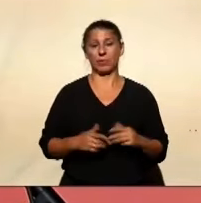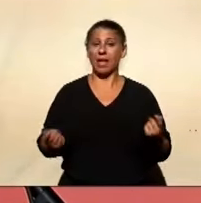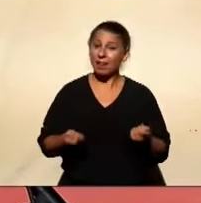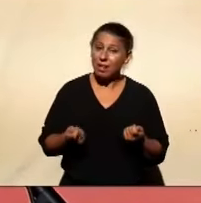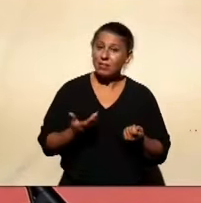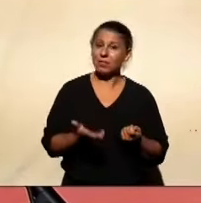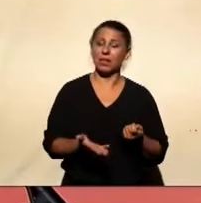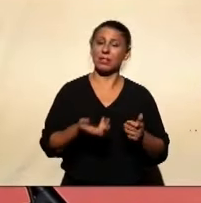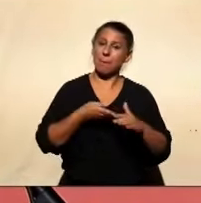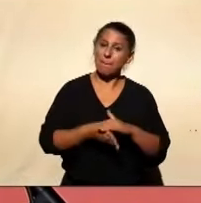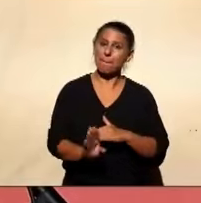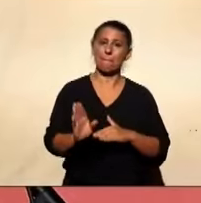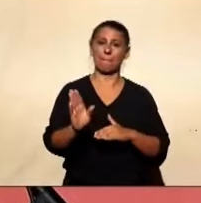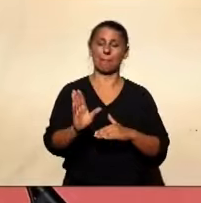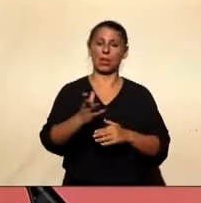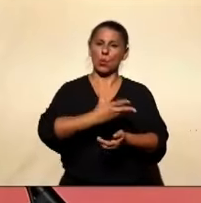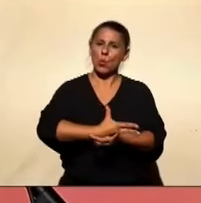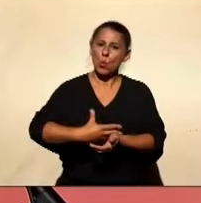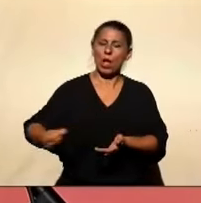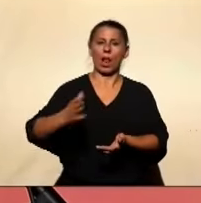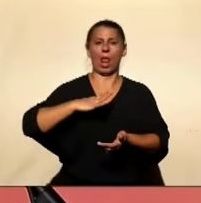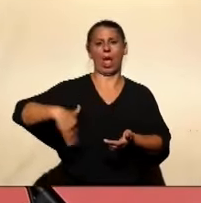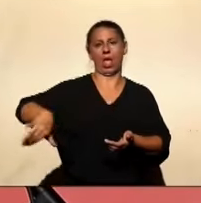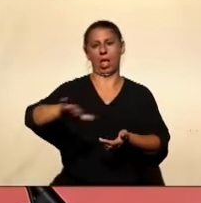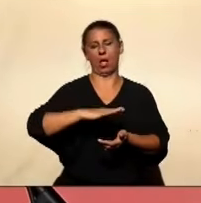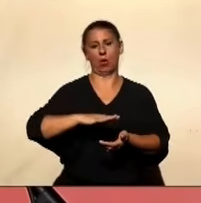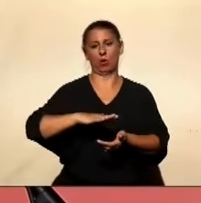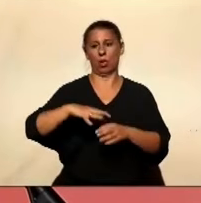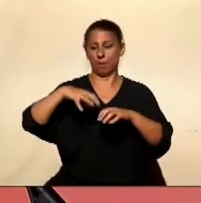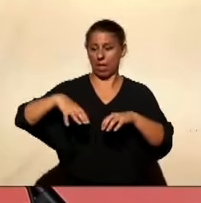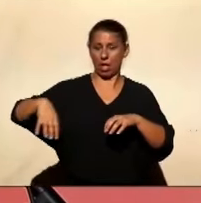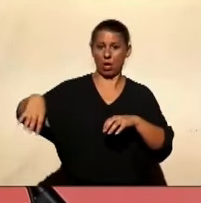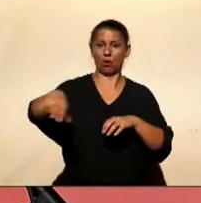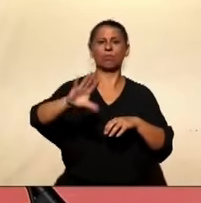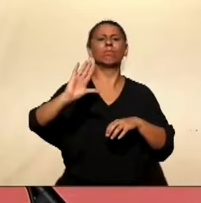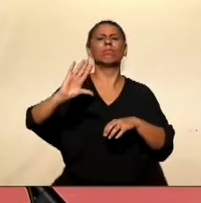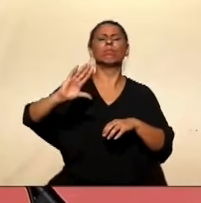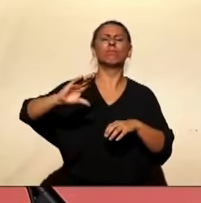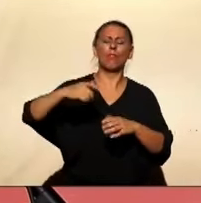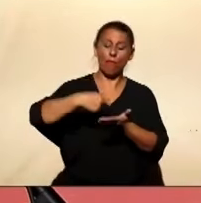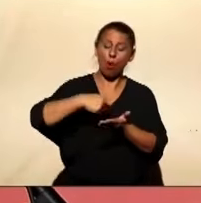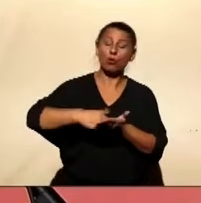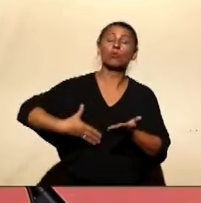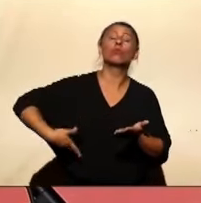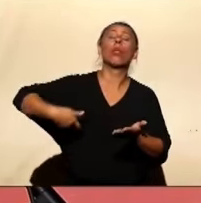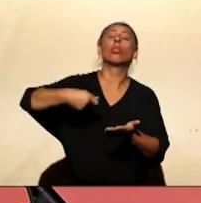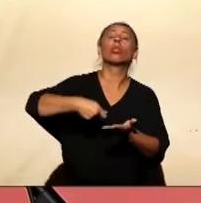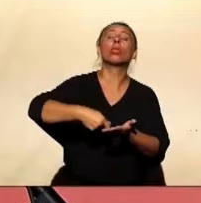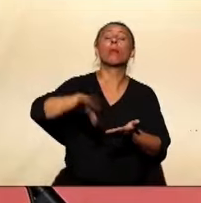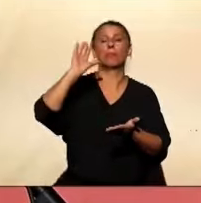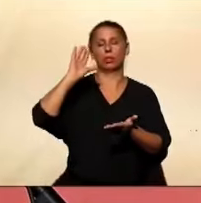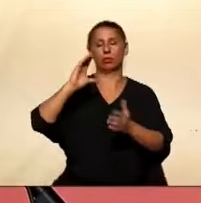τους, μέσα από την αφέμαξη του λαού μας με φόρους που δεν πληρώνουν, που